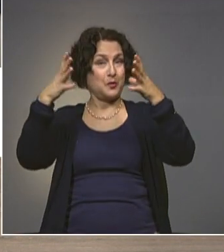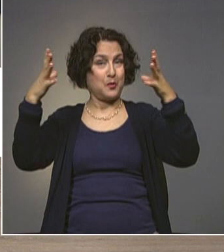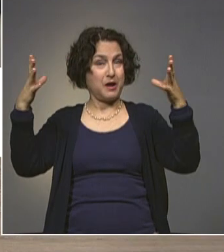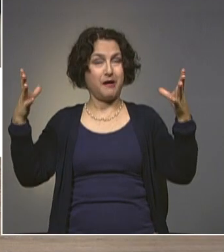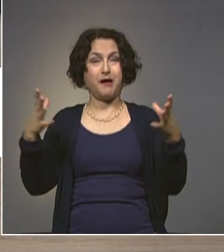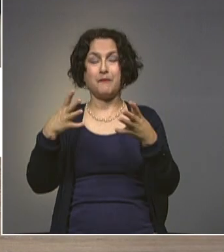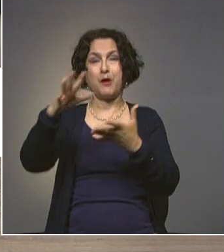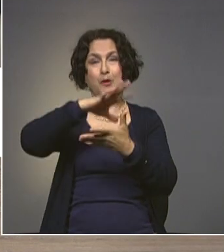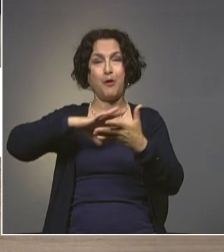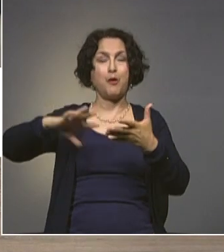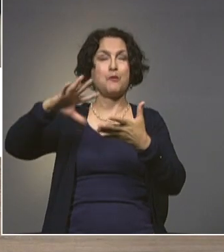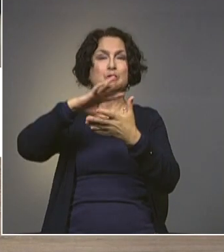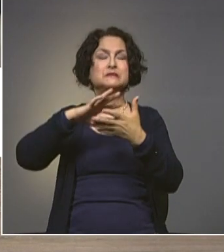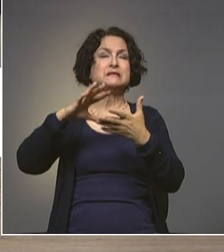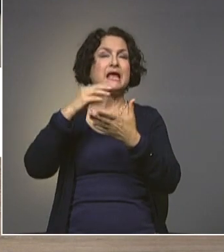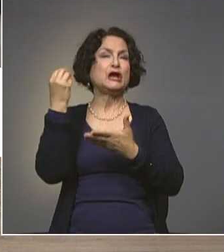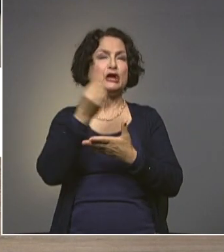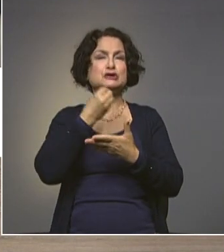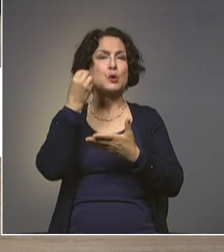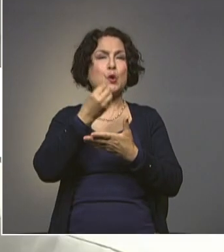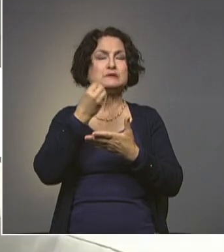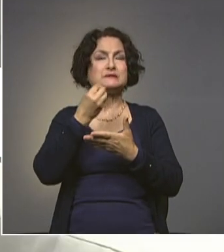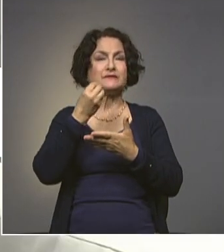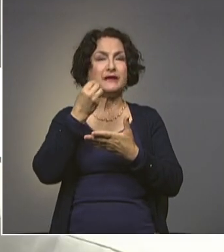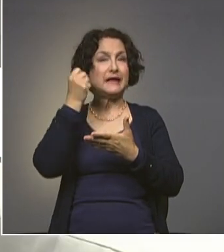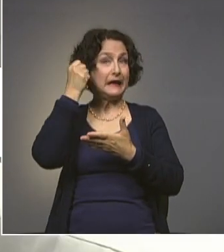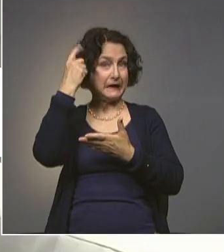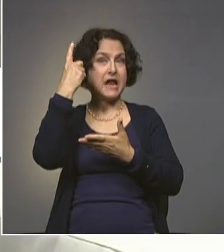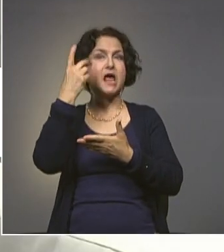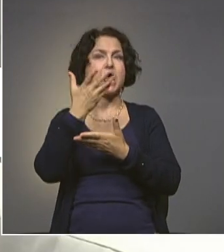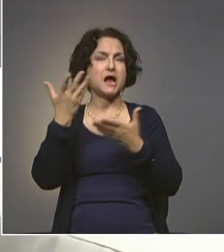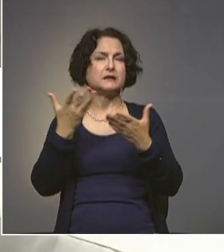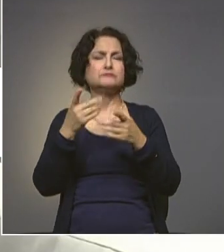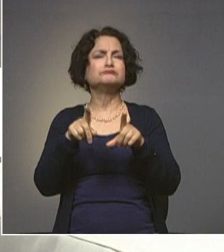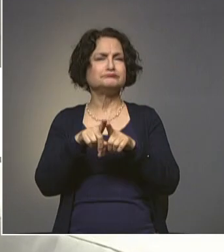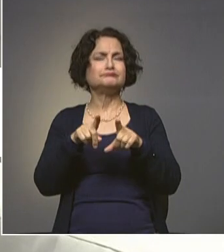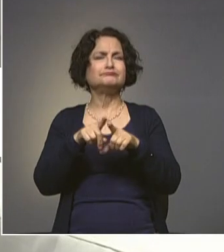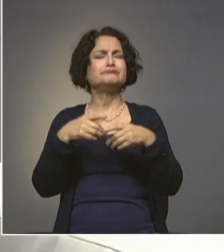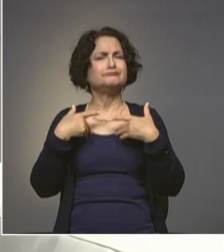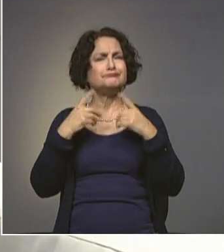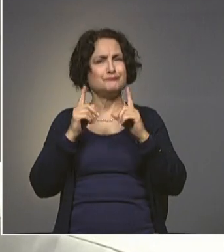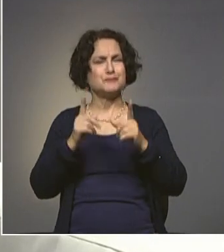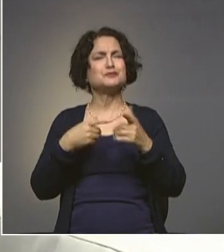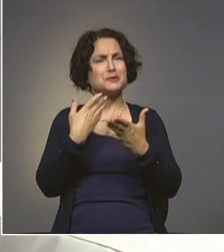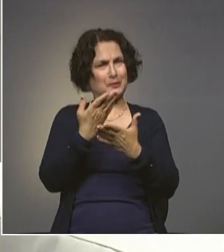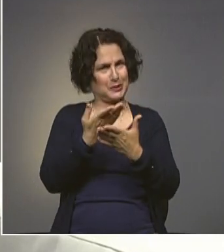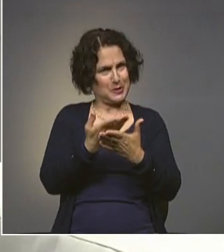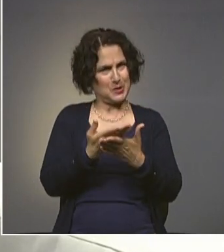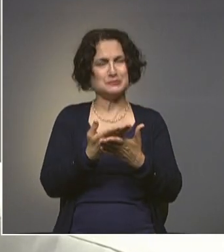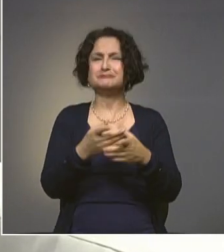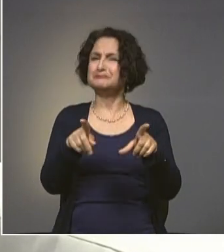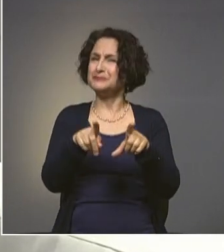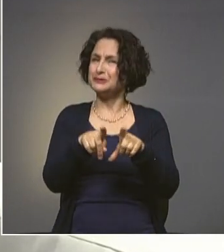Стигнахме и до космоса. Изкуственият интелект как да се използва в аграрния сектор. Така че има какво да предложим. също